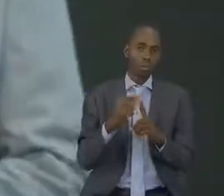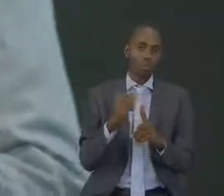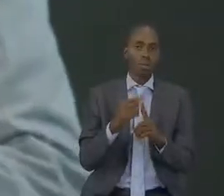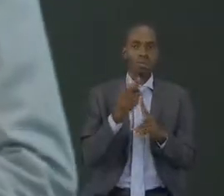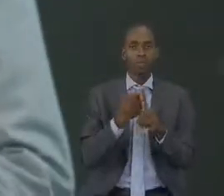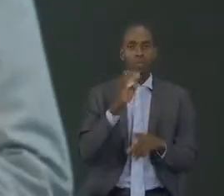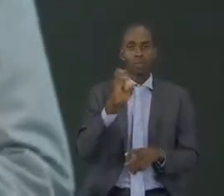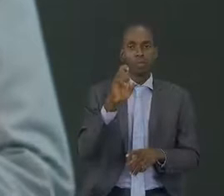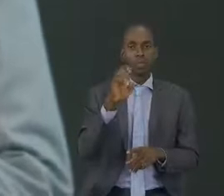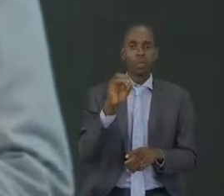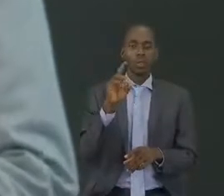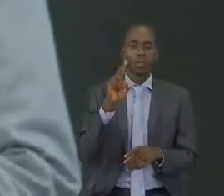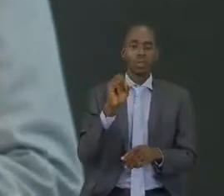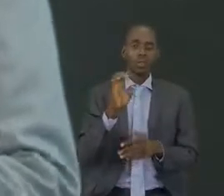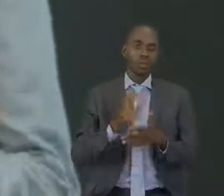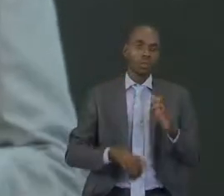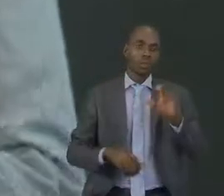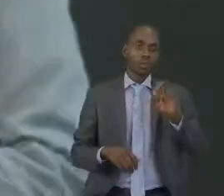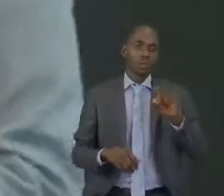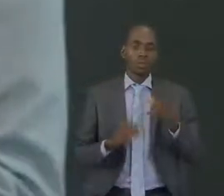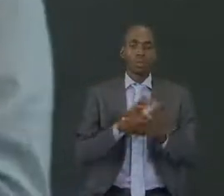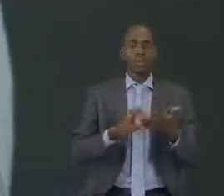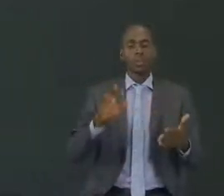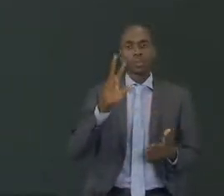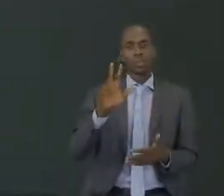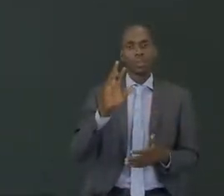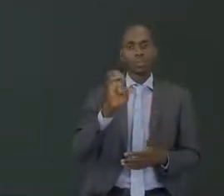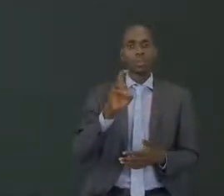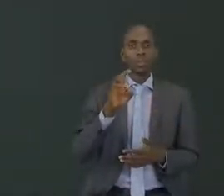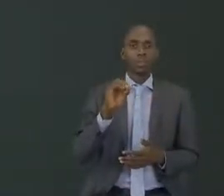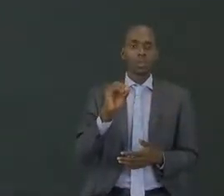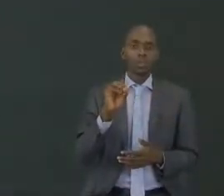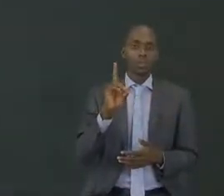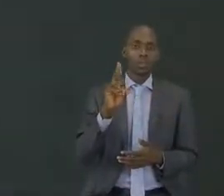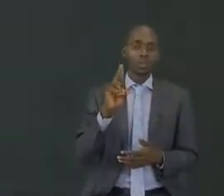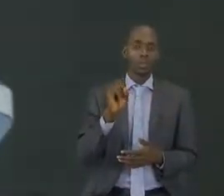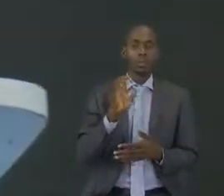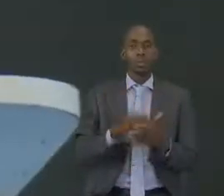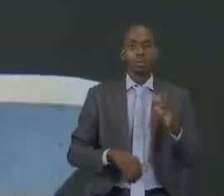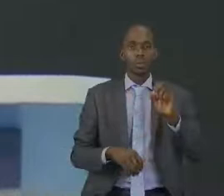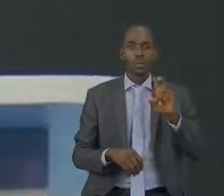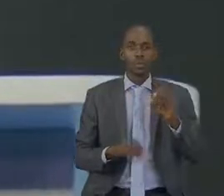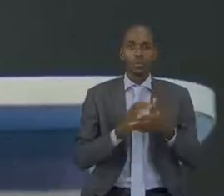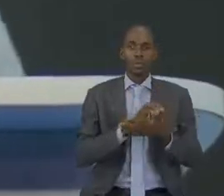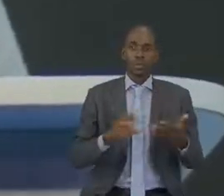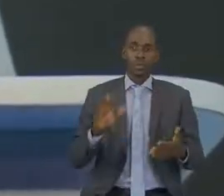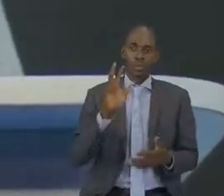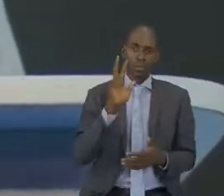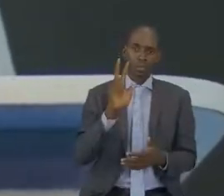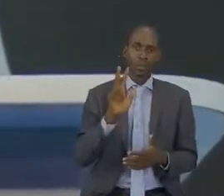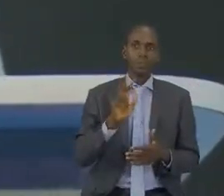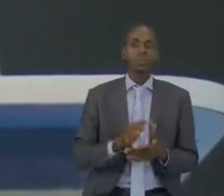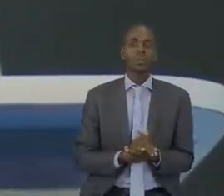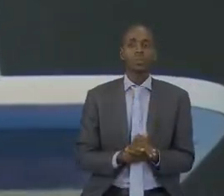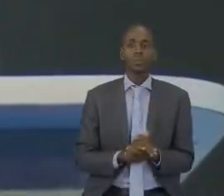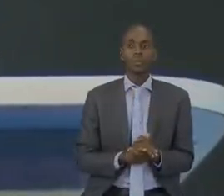tiré d'Exode 12, verset 3. Exode, chapitre 12, verset 3.